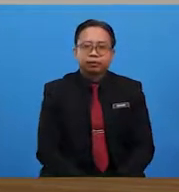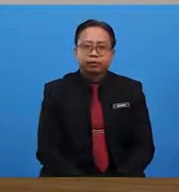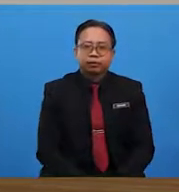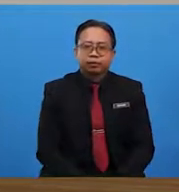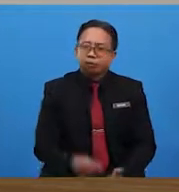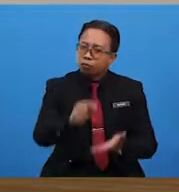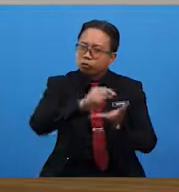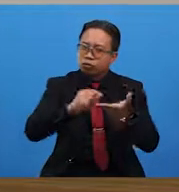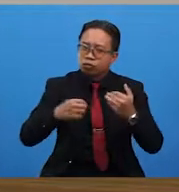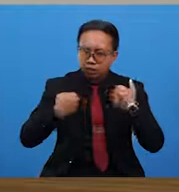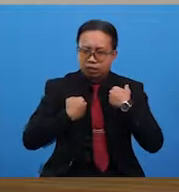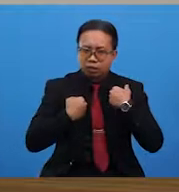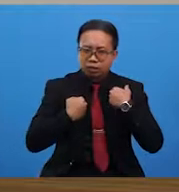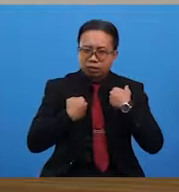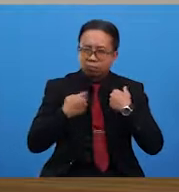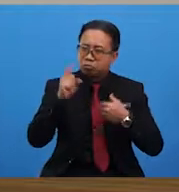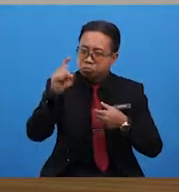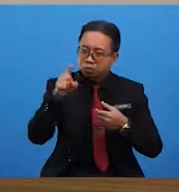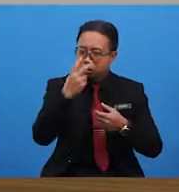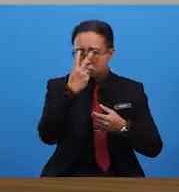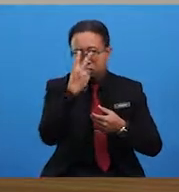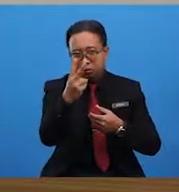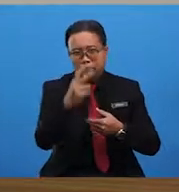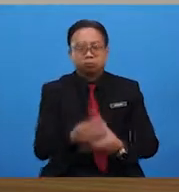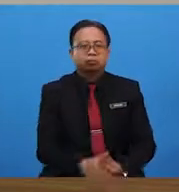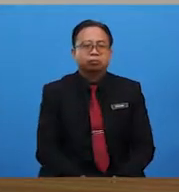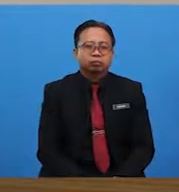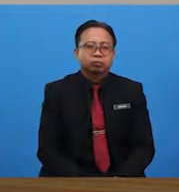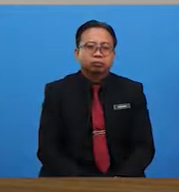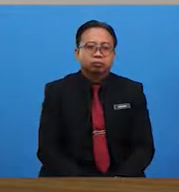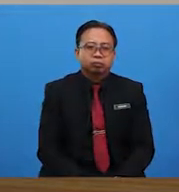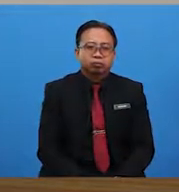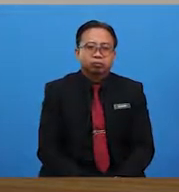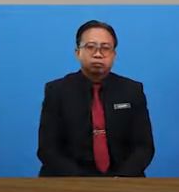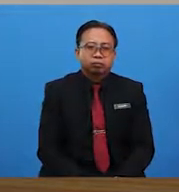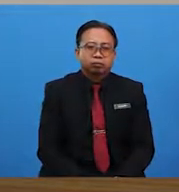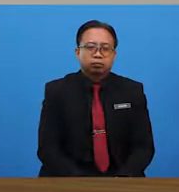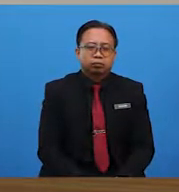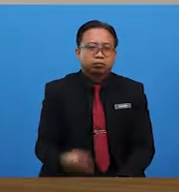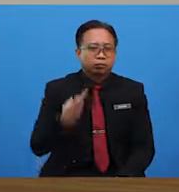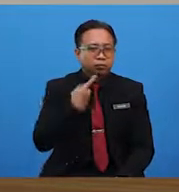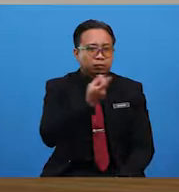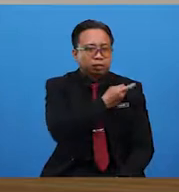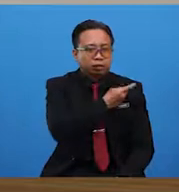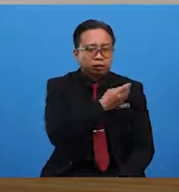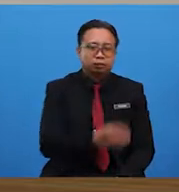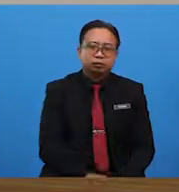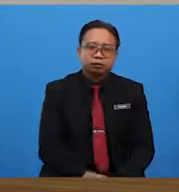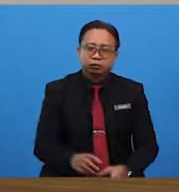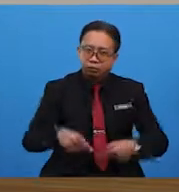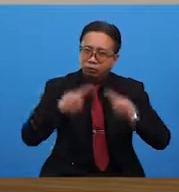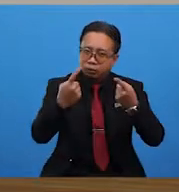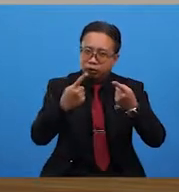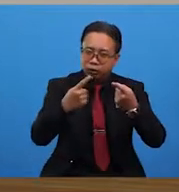penulisan ini ada beberapa perkara yang perlu kita tidak berani mencoba layla.zip Hari ini kita ke langkah seterusnya dalam